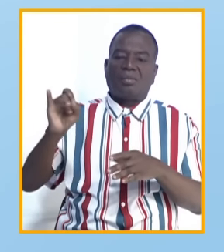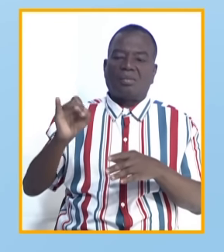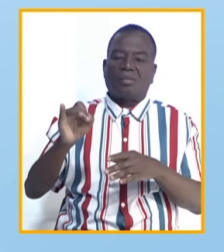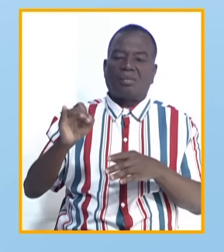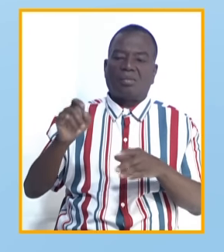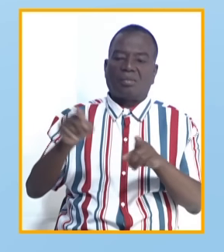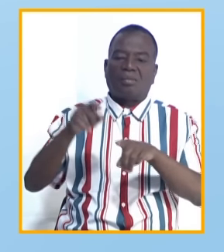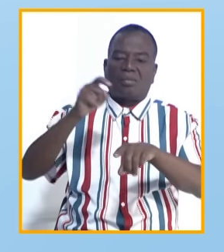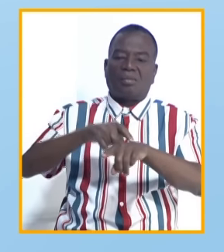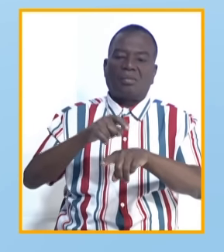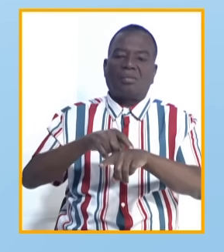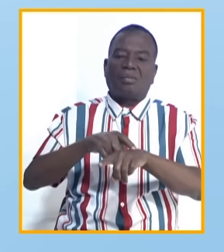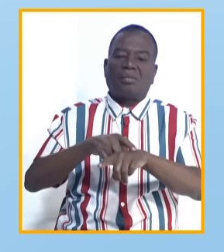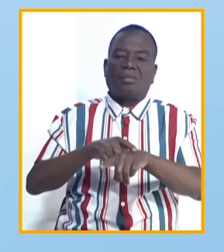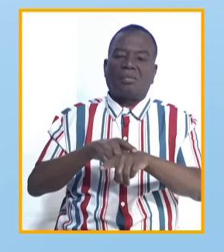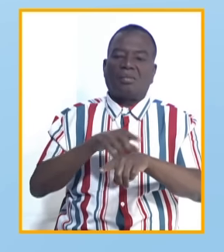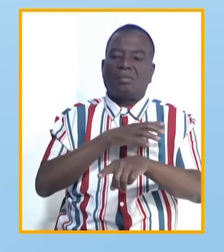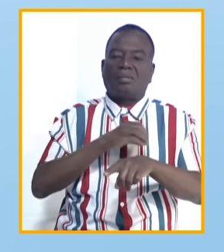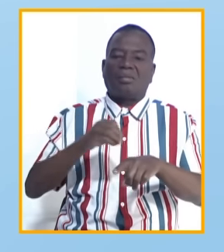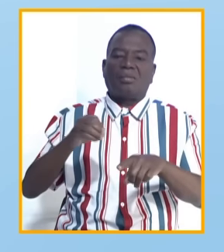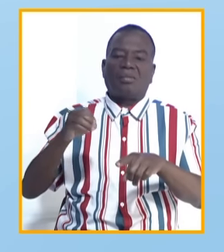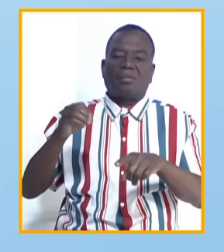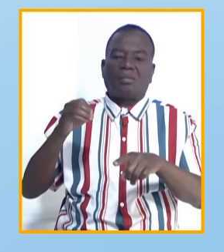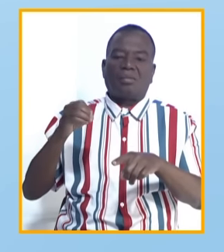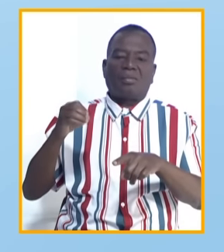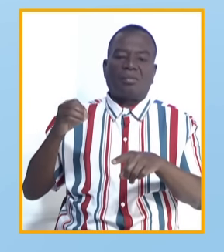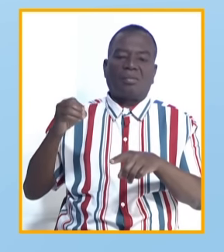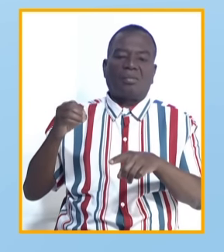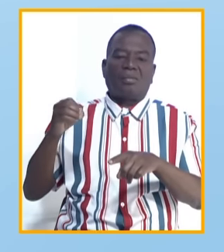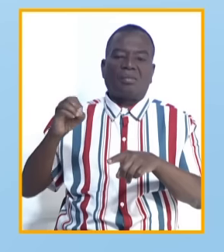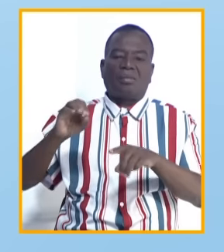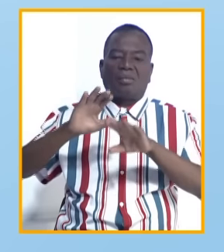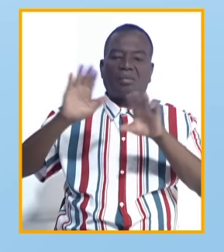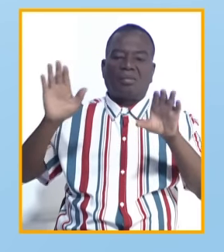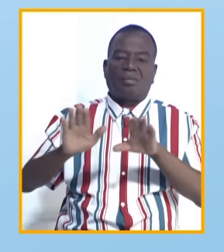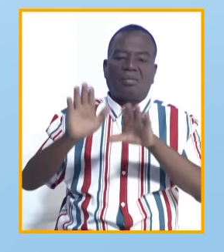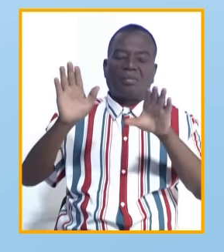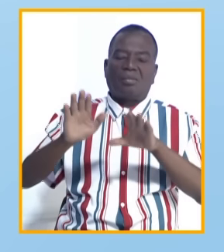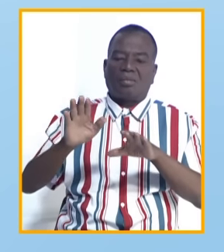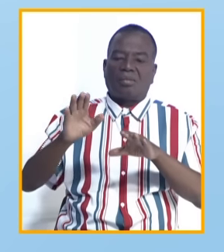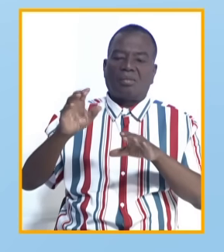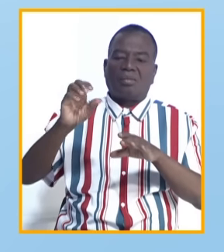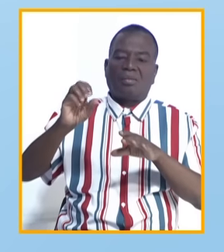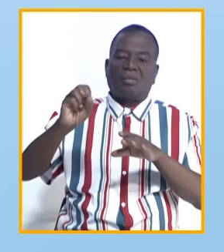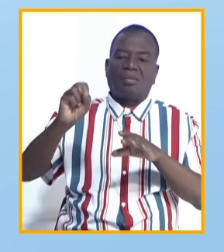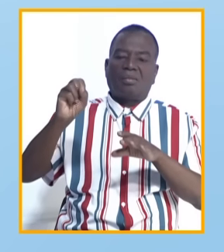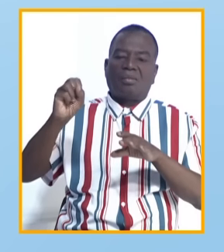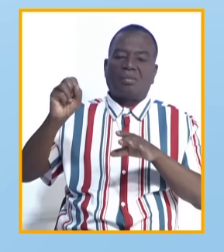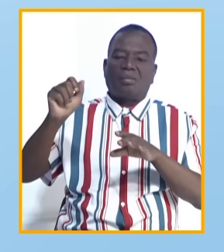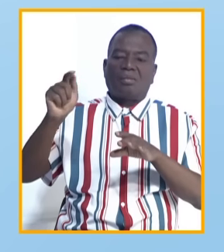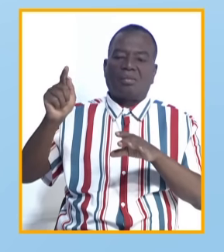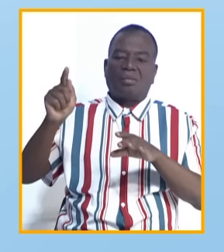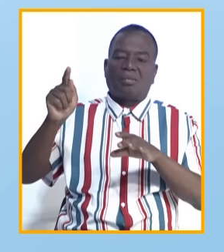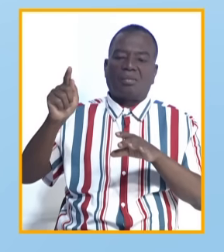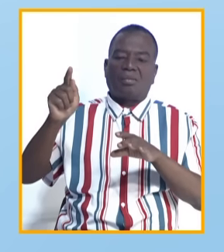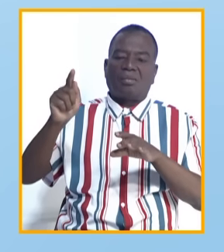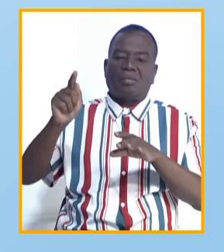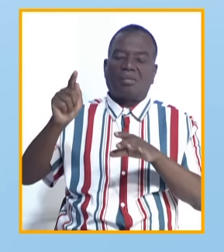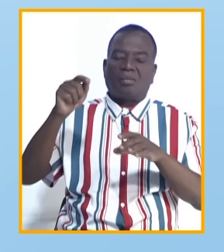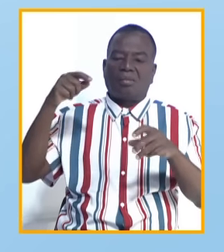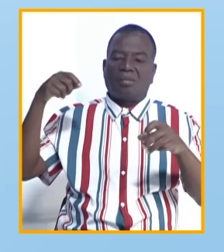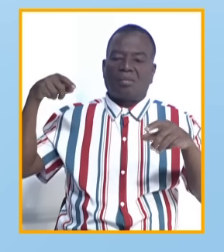dans l'élite, défiera la SEC Mimosa, samedi au stade Robert Champreau à 15h30. À la même heure, la SO accueillera Yamoussoukro